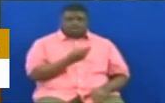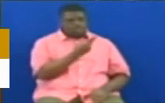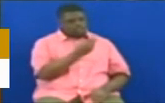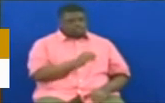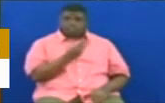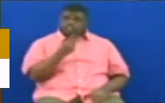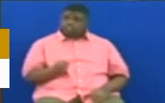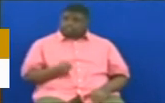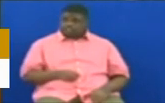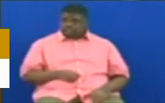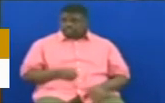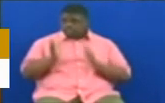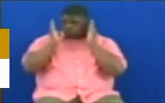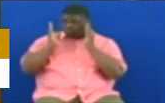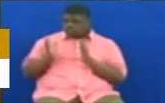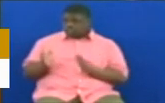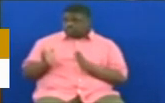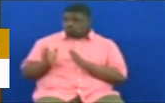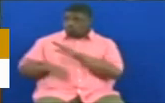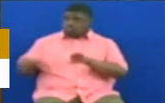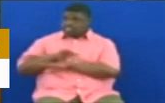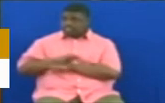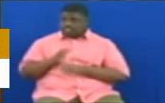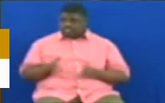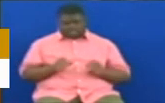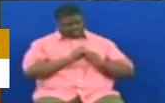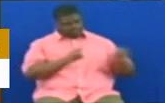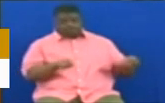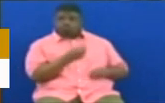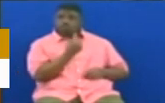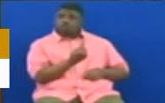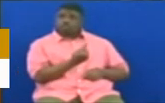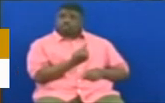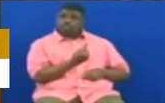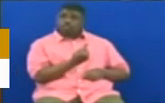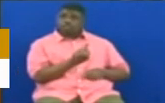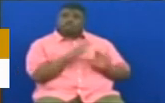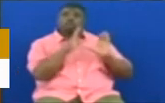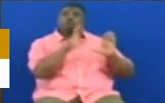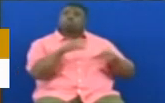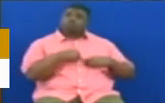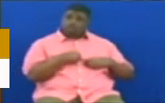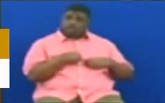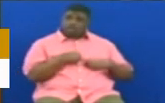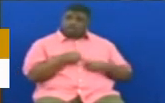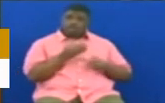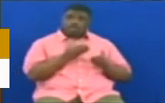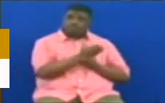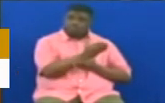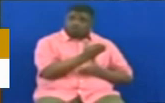ukurasa wa sita, kifungu cha kwanza. Kifungu cha kwanza kinafikiwa.